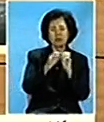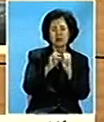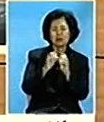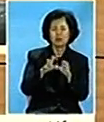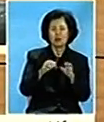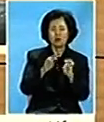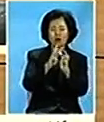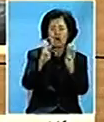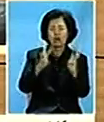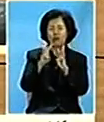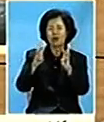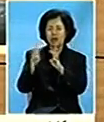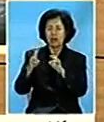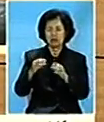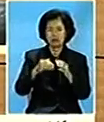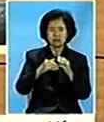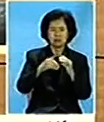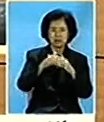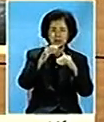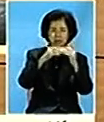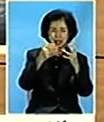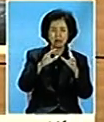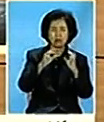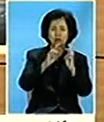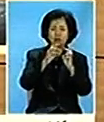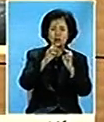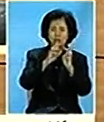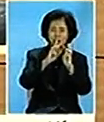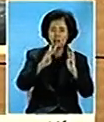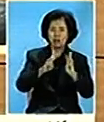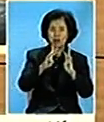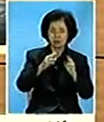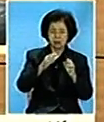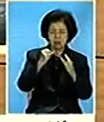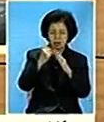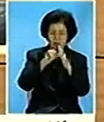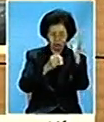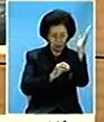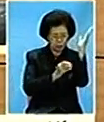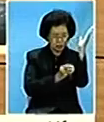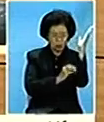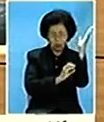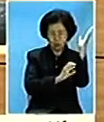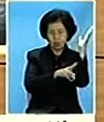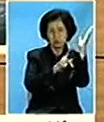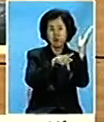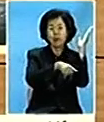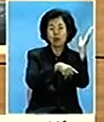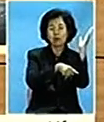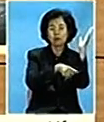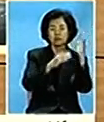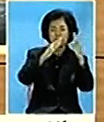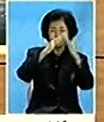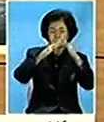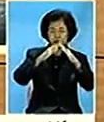าอยู่เป็นจำนวนมากผมขอยกตัวอย่างทั้งสองแห่งครับที่บ้านผมเองก็จังหวัดชุมพรอาคารของ